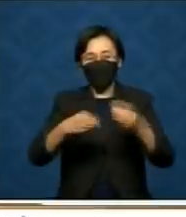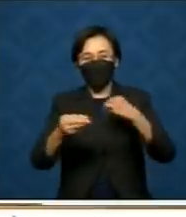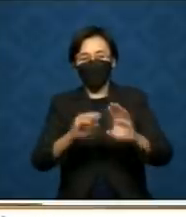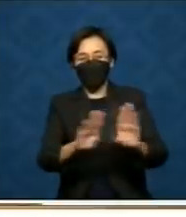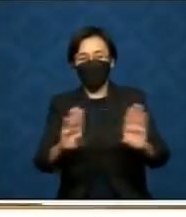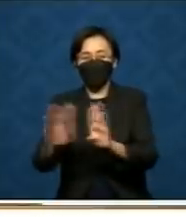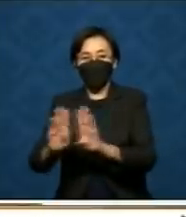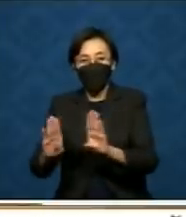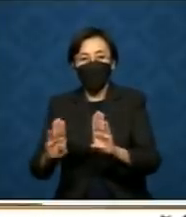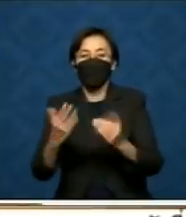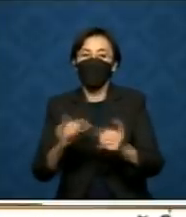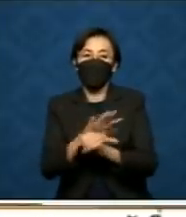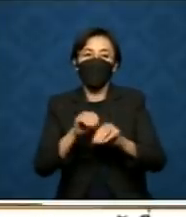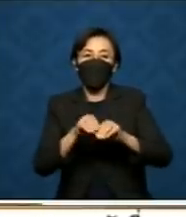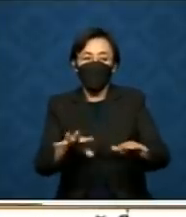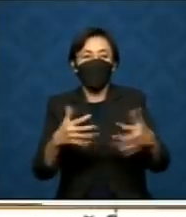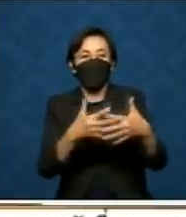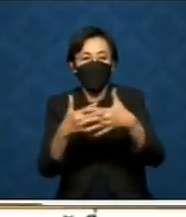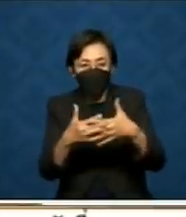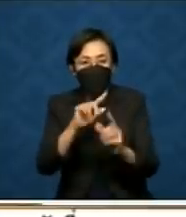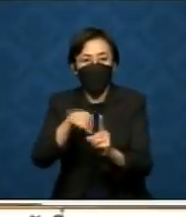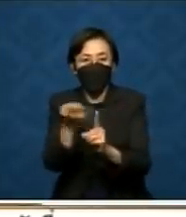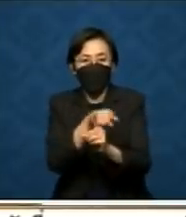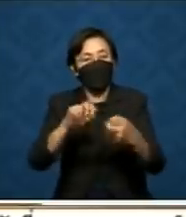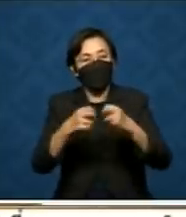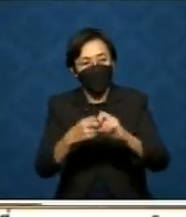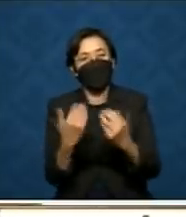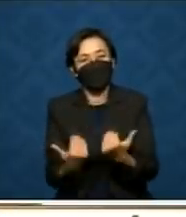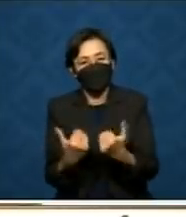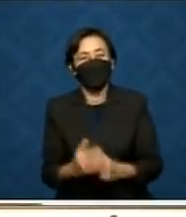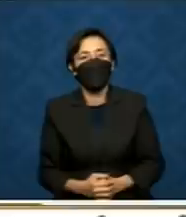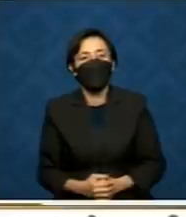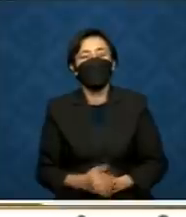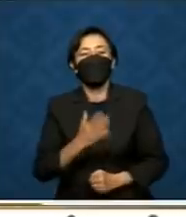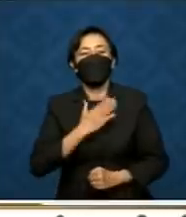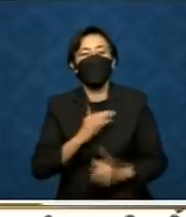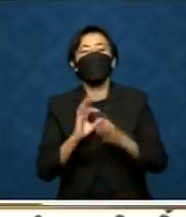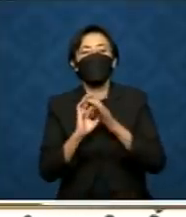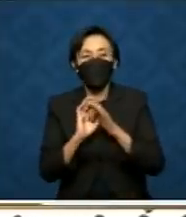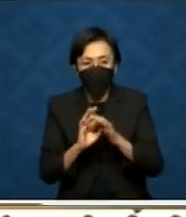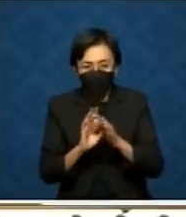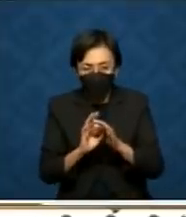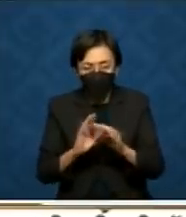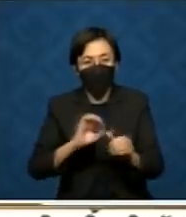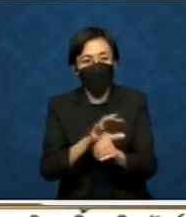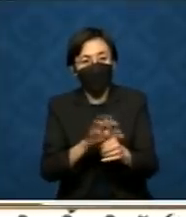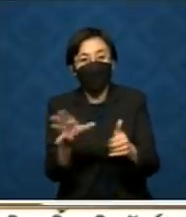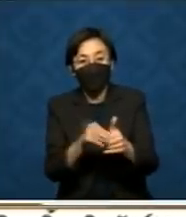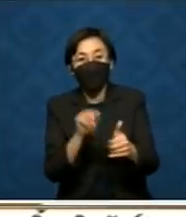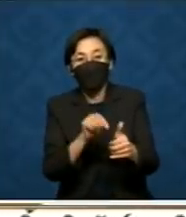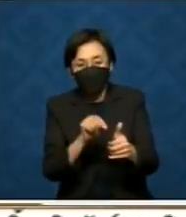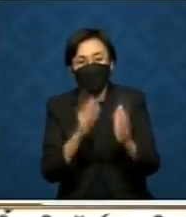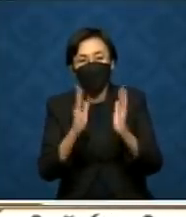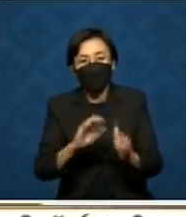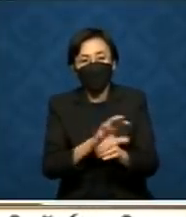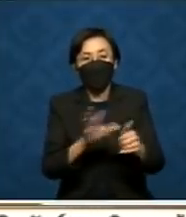เดี๋ยวนี้อยู่หัวหมุนอยู่ที่ใจว่ามีการเชื่อมติดแต่ผมก็เลยห่วงก็นั้นตัวเลขตรงนี้นี่ตัวเลขของคน